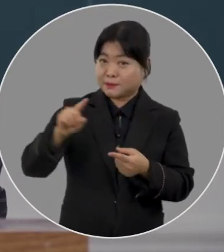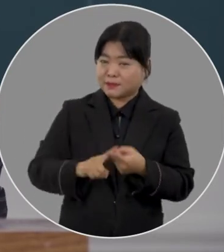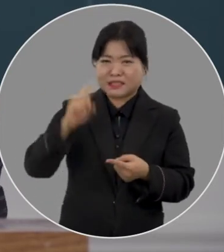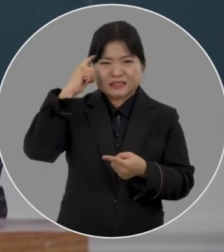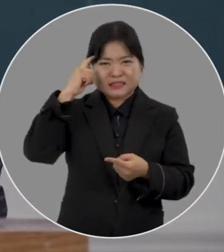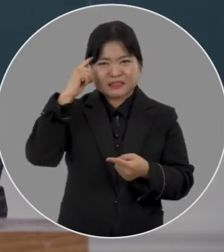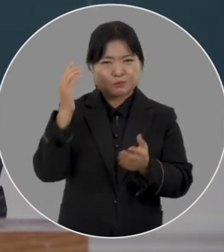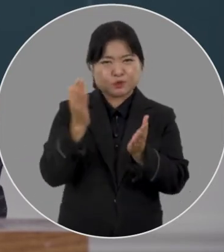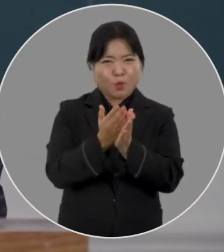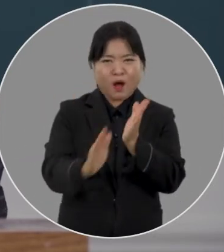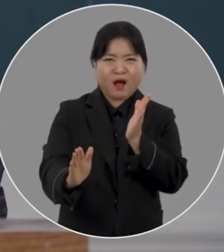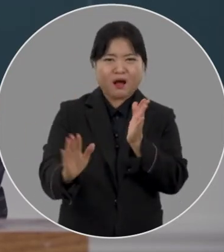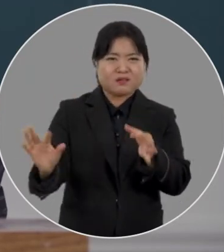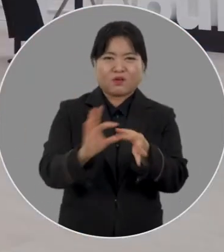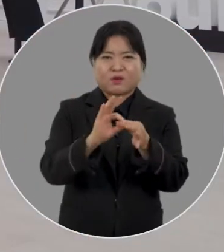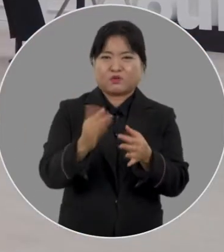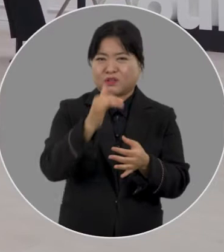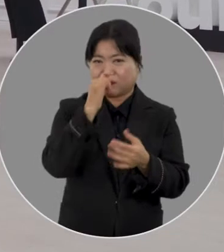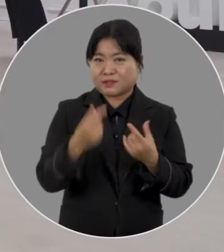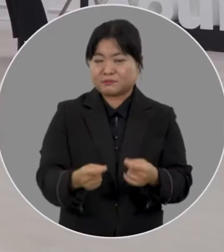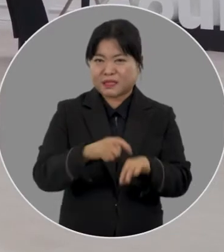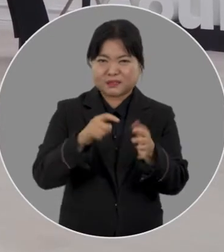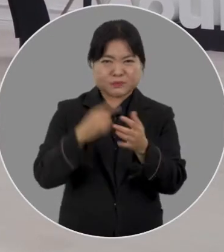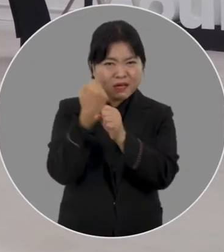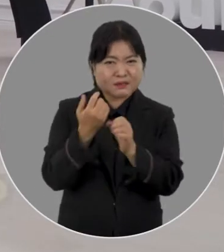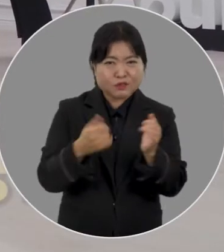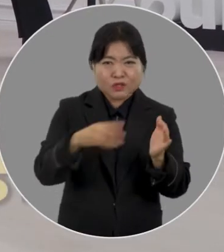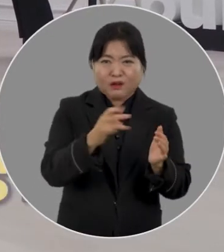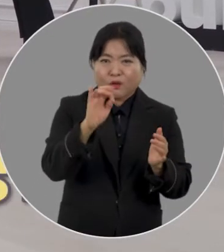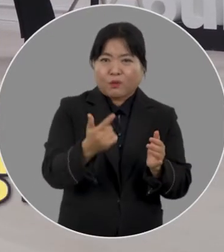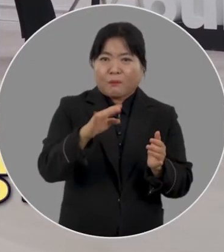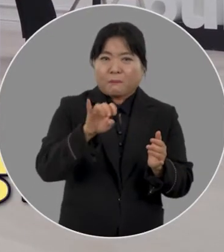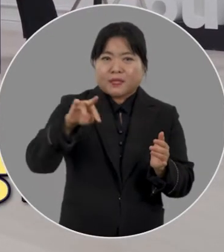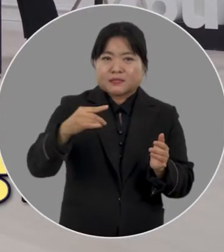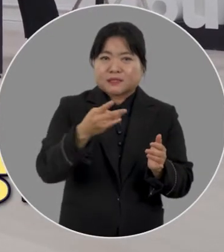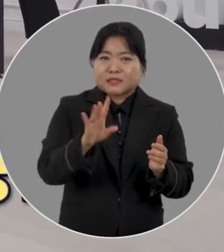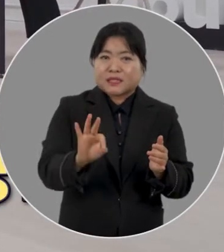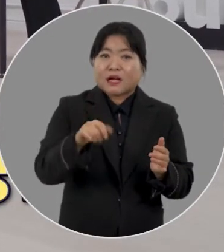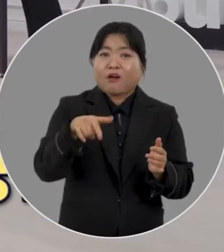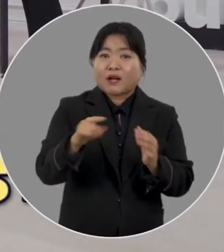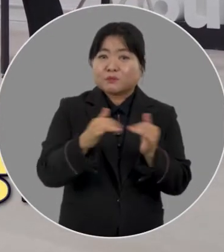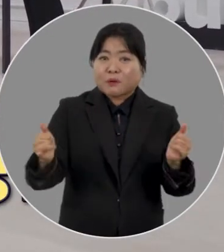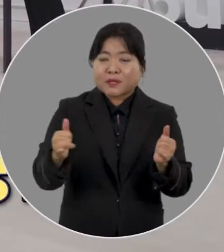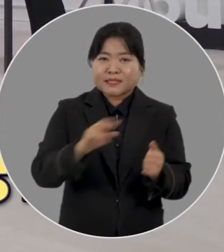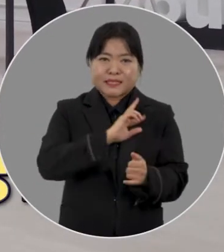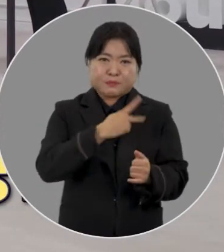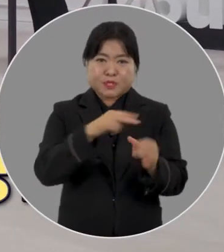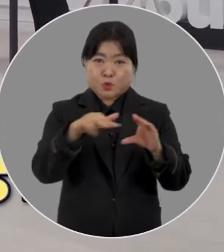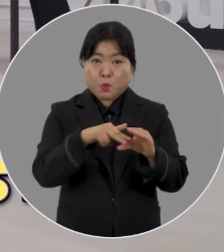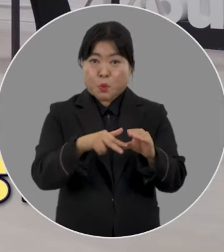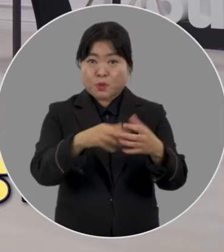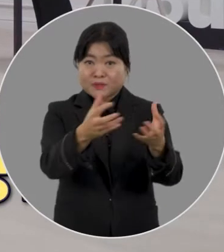인지 부조화랑 되게 잘 연결이 되는 아. 것 같아요. 그래서 이제 심리학자 중에 레온 페스팅거라는 분께서 사이비 종교 집단을